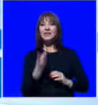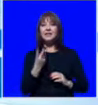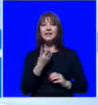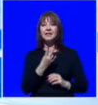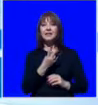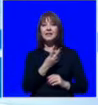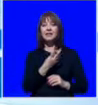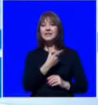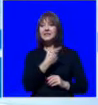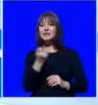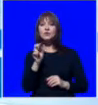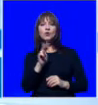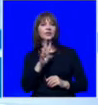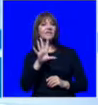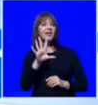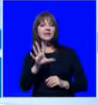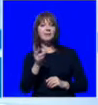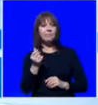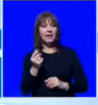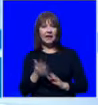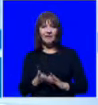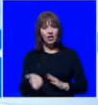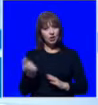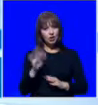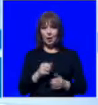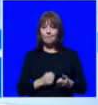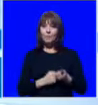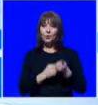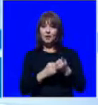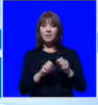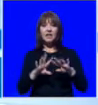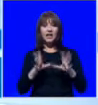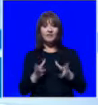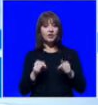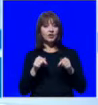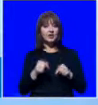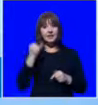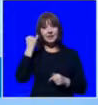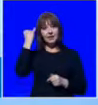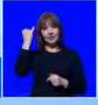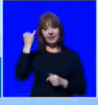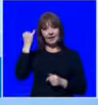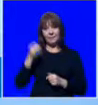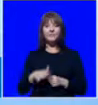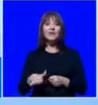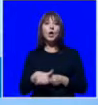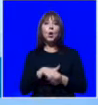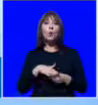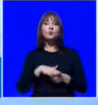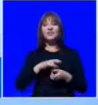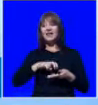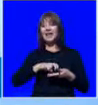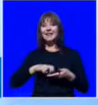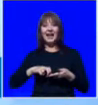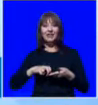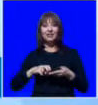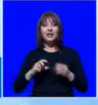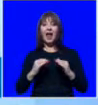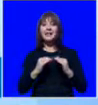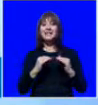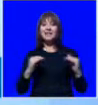3725 лева, ако съвсем точно цитирам. Ще ги подкрепите ли всичките тези идеи? Сега, основните данъчни ставки няма